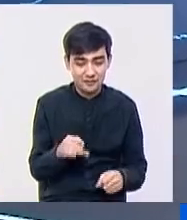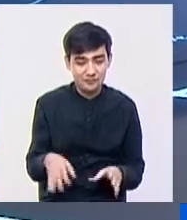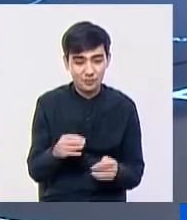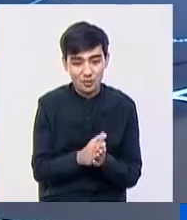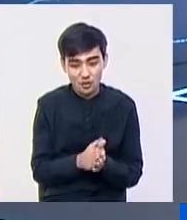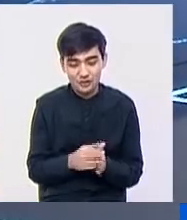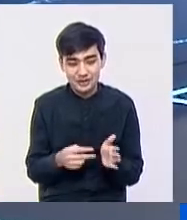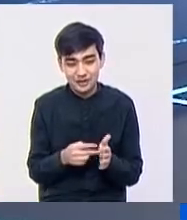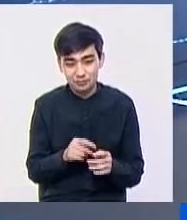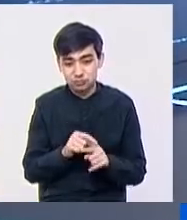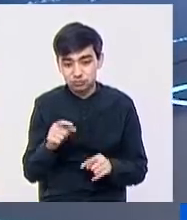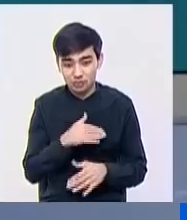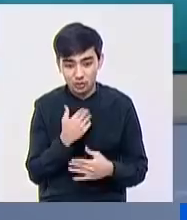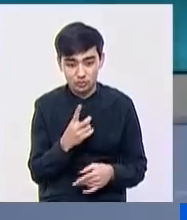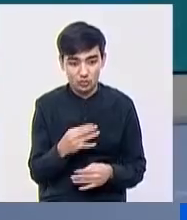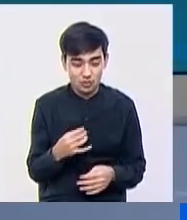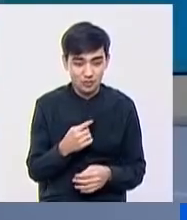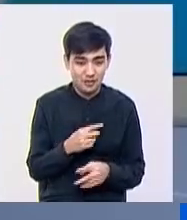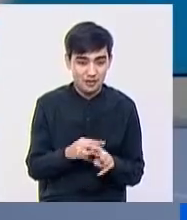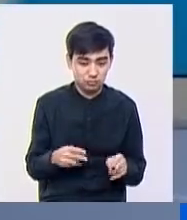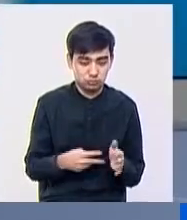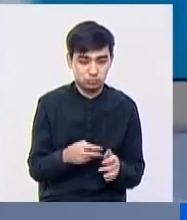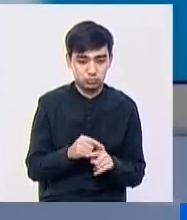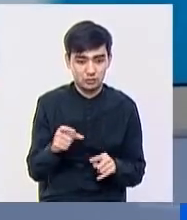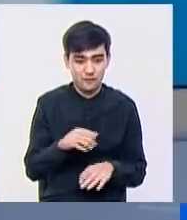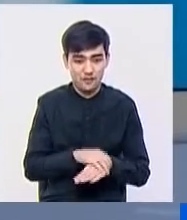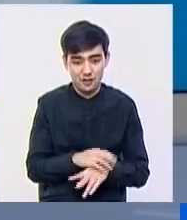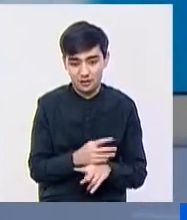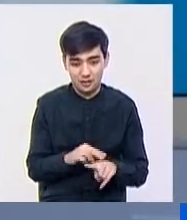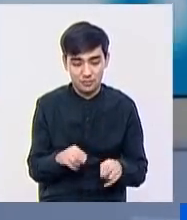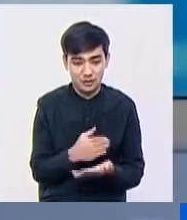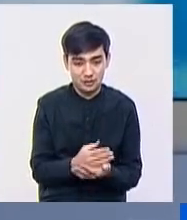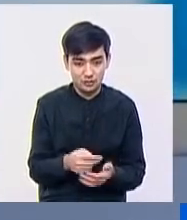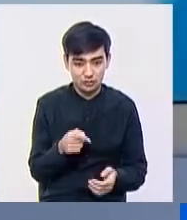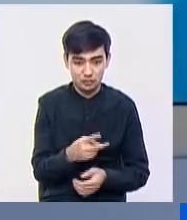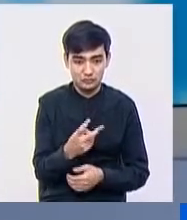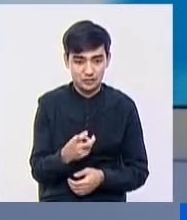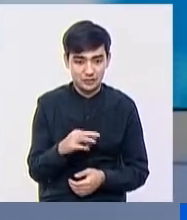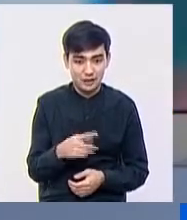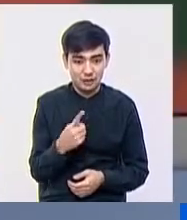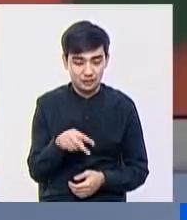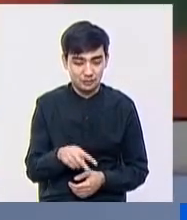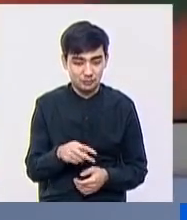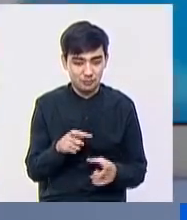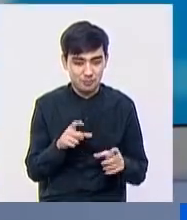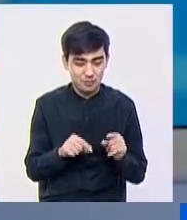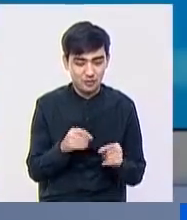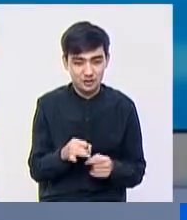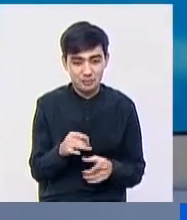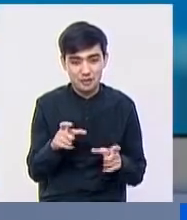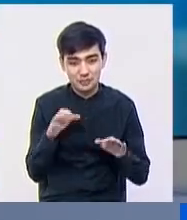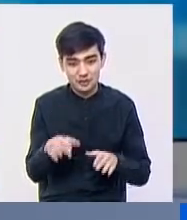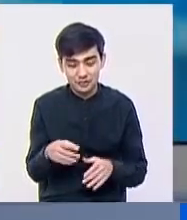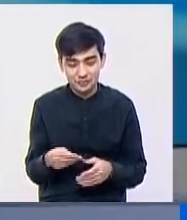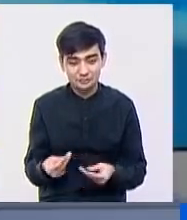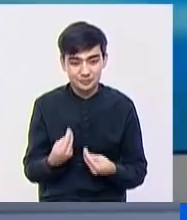не поднимались цены, но тем не менее мы имеем также вот и такие факты. В магазинах лимитируют выдачу продуктов. Вот нам,